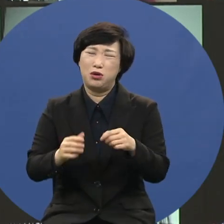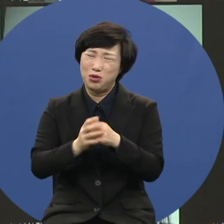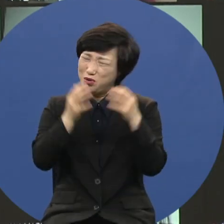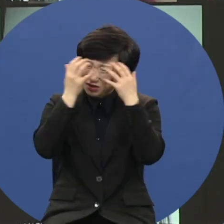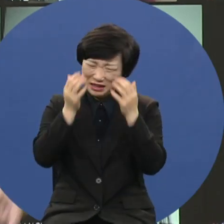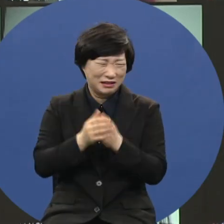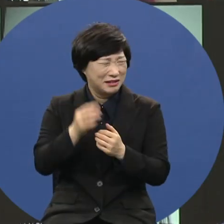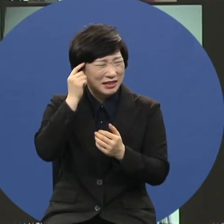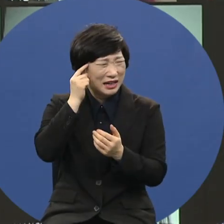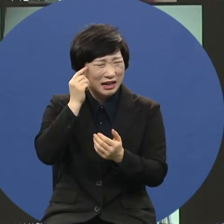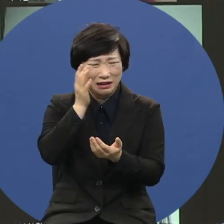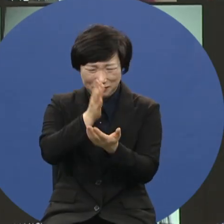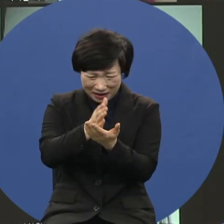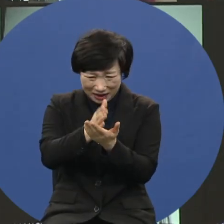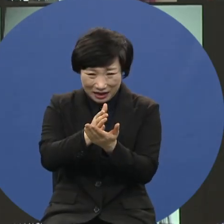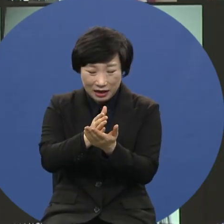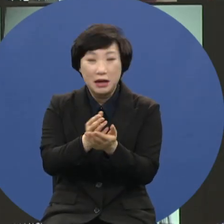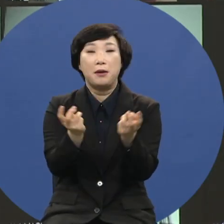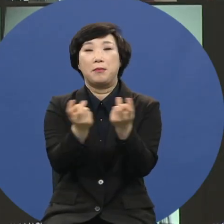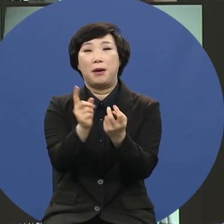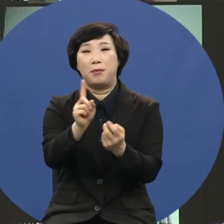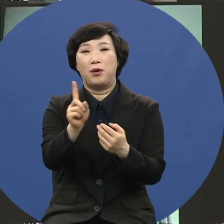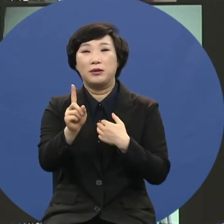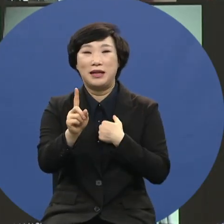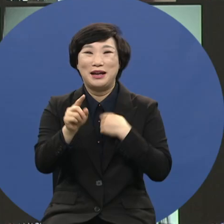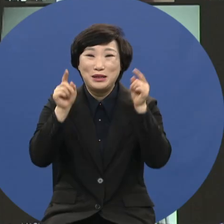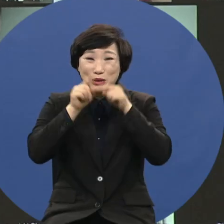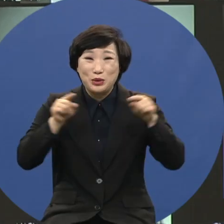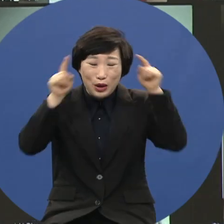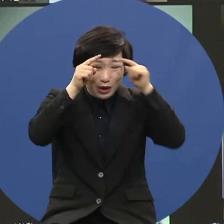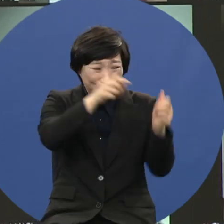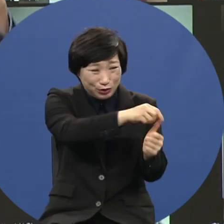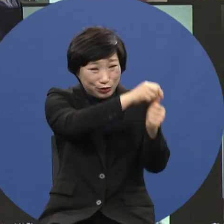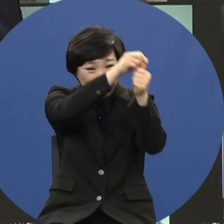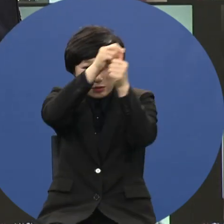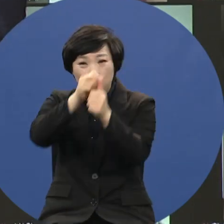않는 방법은 지옥에서 구원받은 걸 생각하면